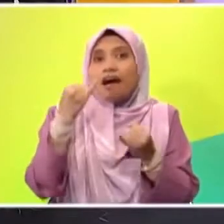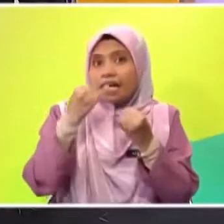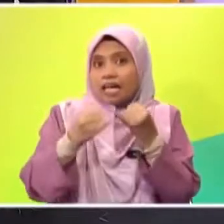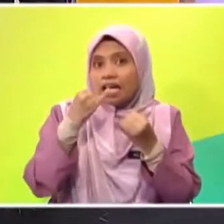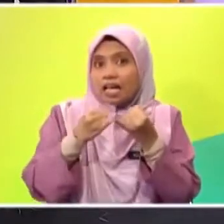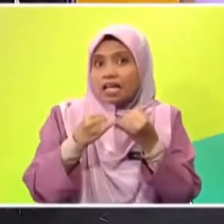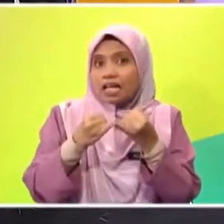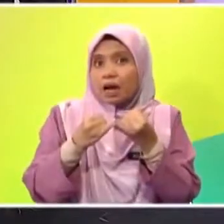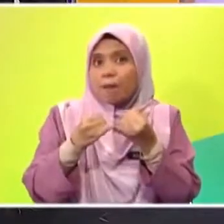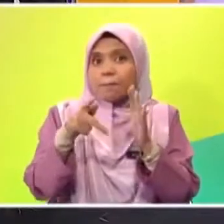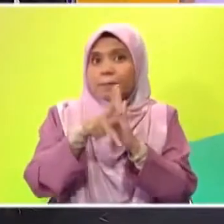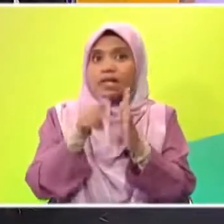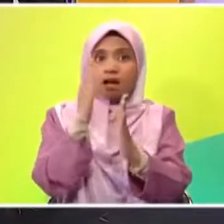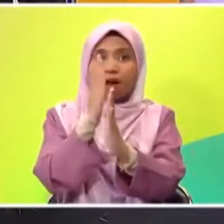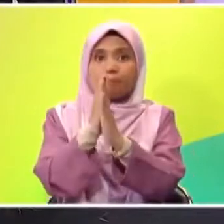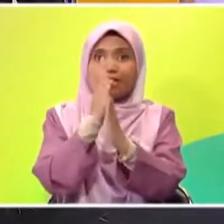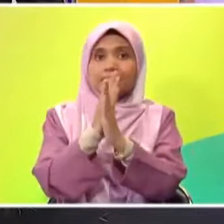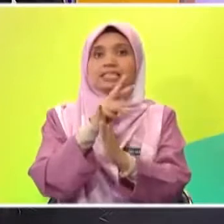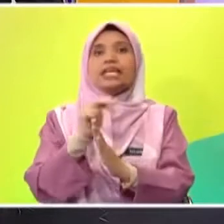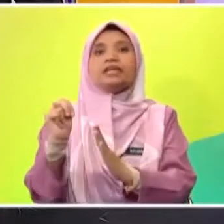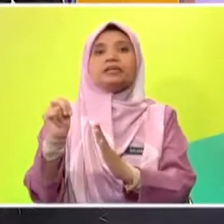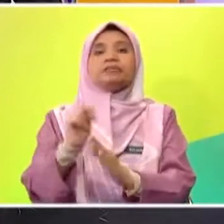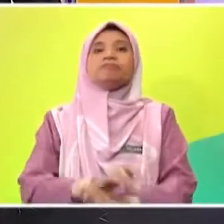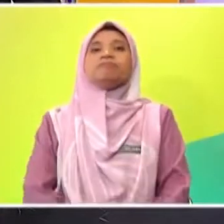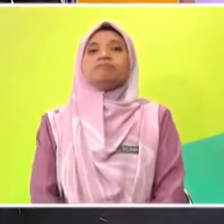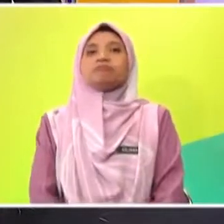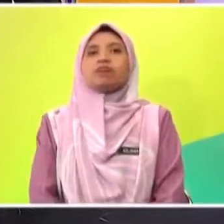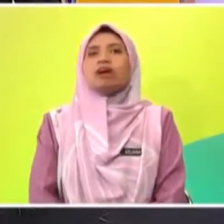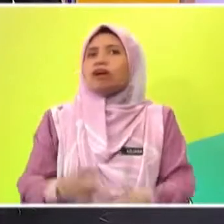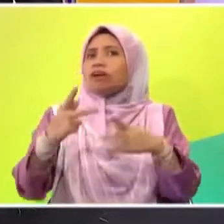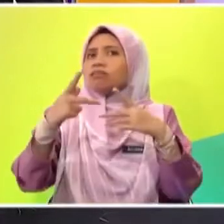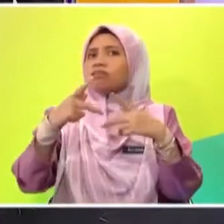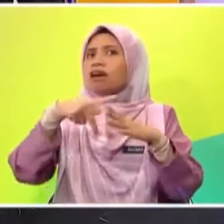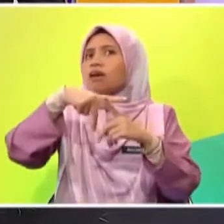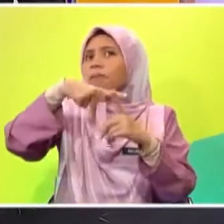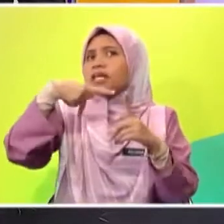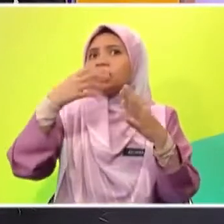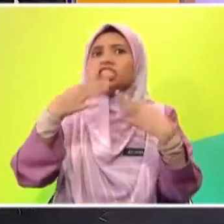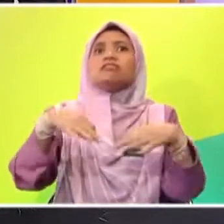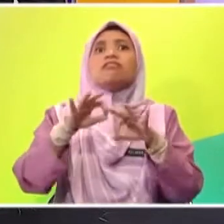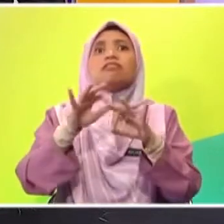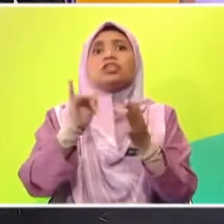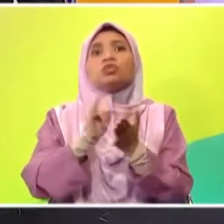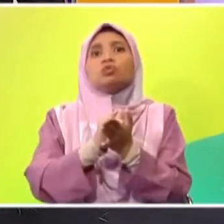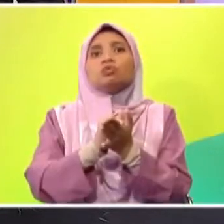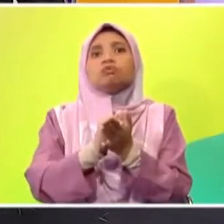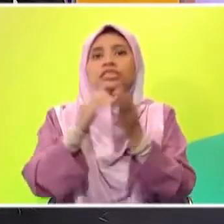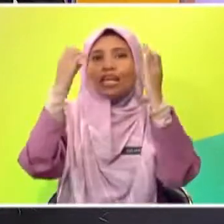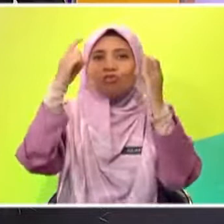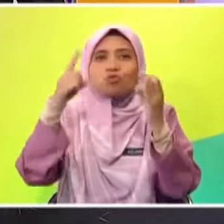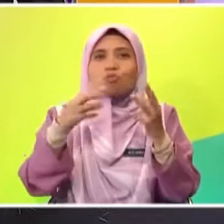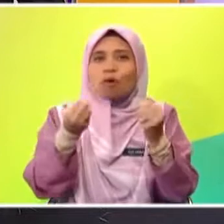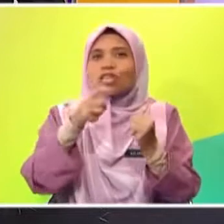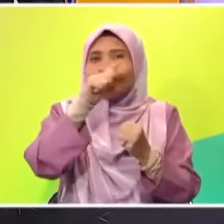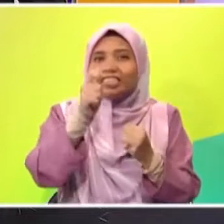acara perbaris Aina daripada cerita kita dengar saya cek gu cerita di channel satu soal yang pede